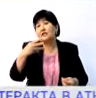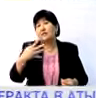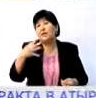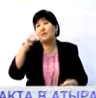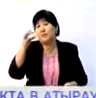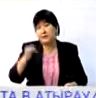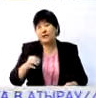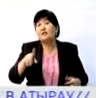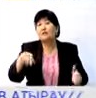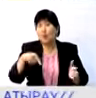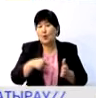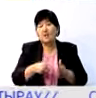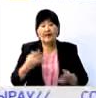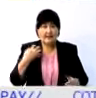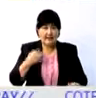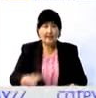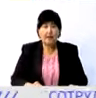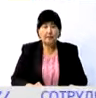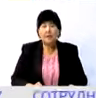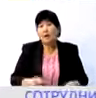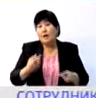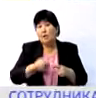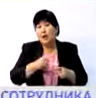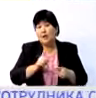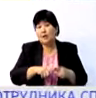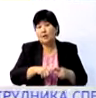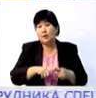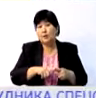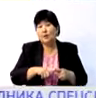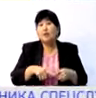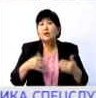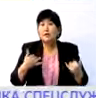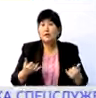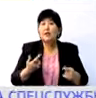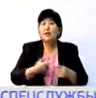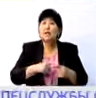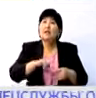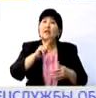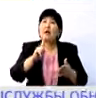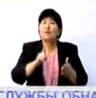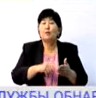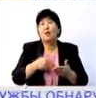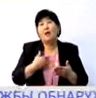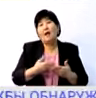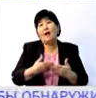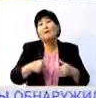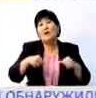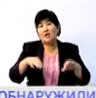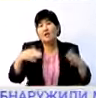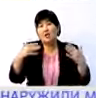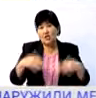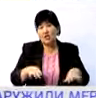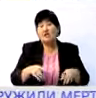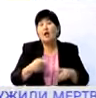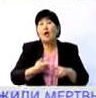30-35% города Кызылорда. Поэтому сегодня этот вопрос как бы решился, потому